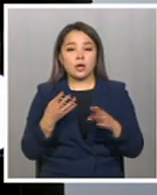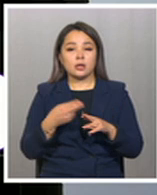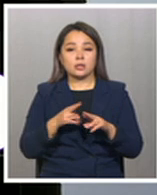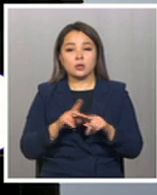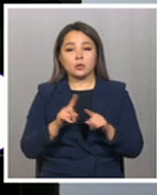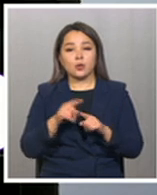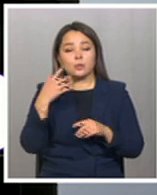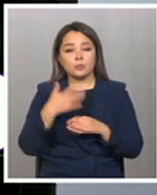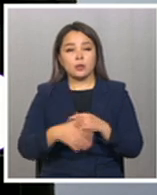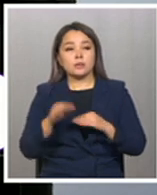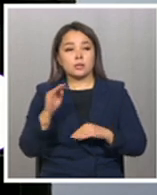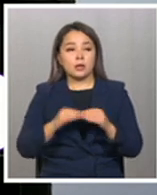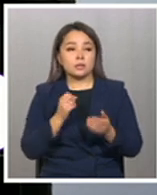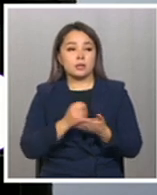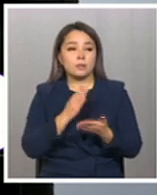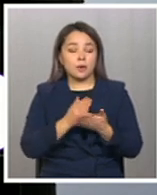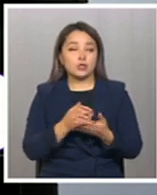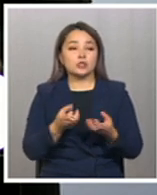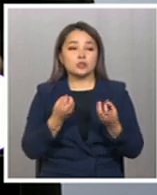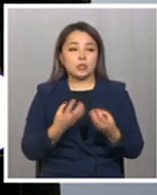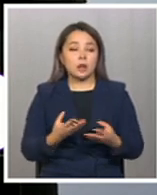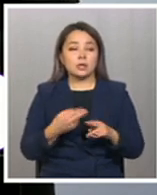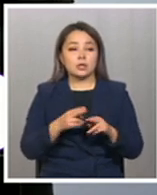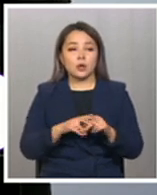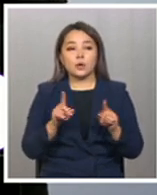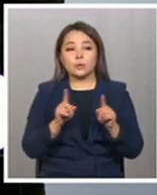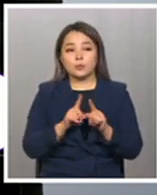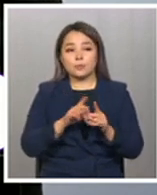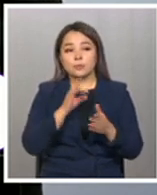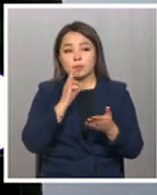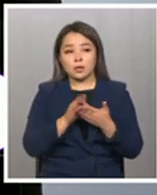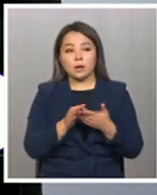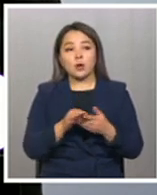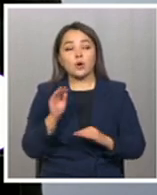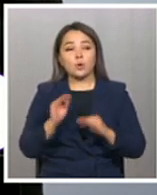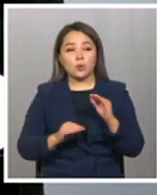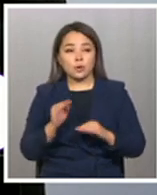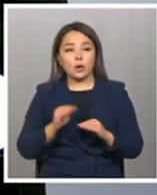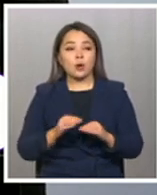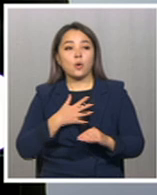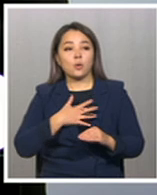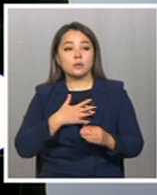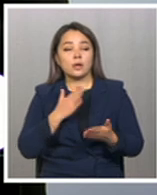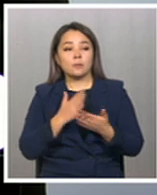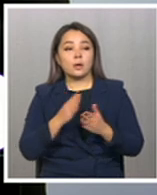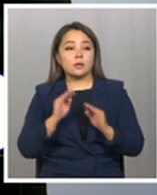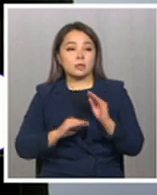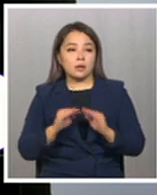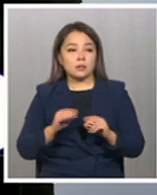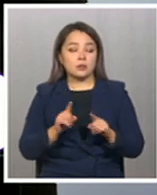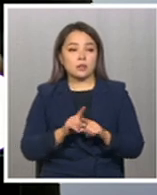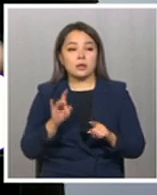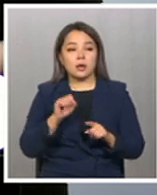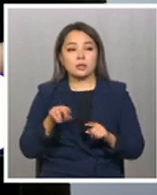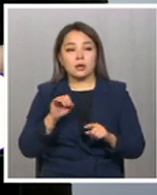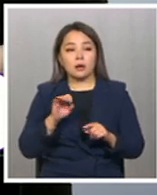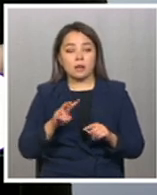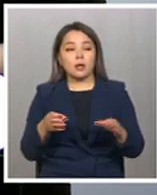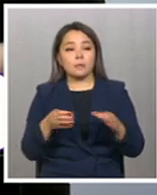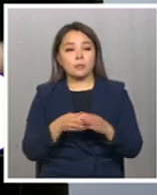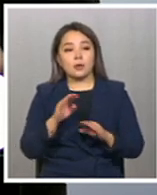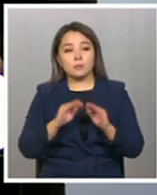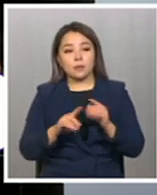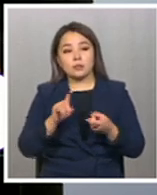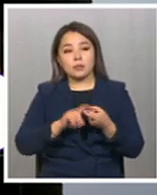қалыптастырып өтейік. Жалпы балалар, жай эфирлер дегеніміз құрамында оттегі бар, радикалдармен байланысқан